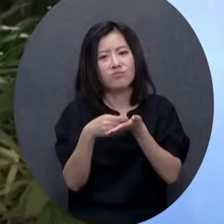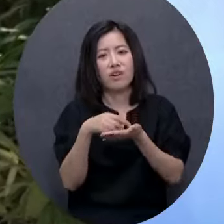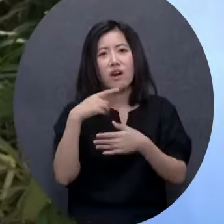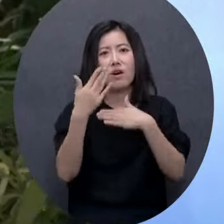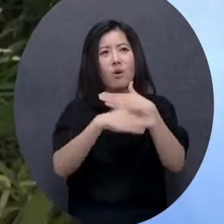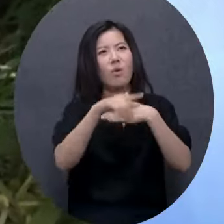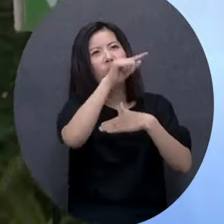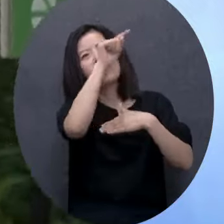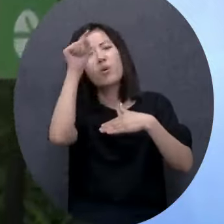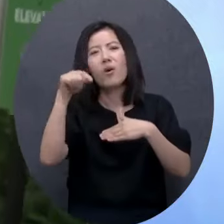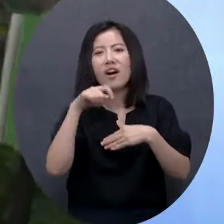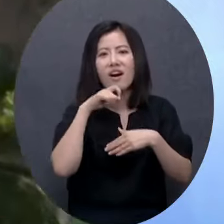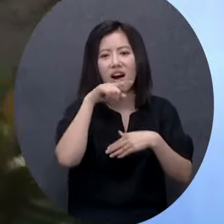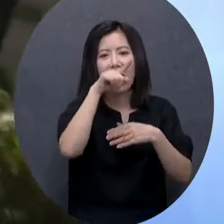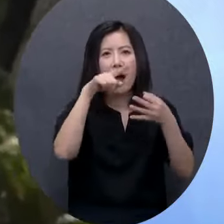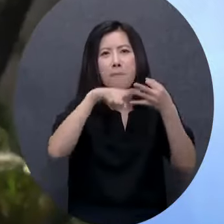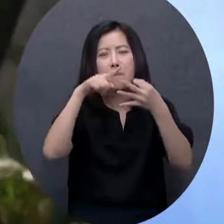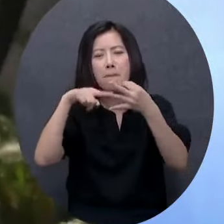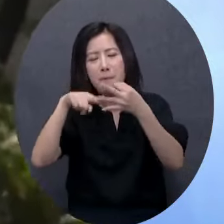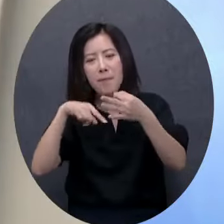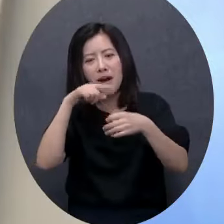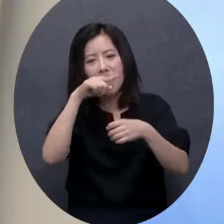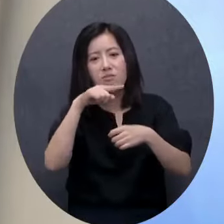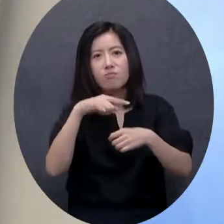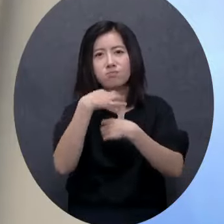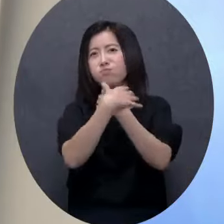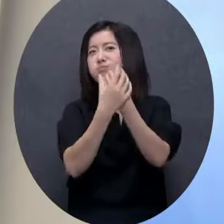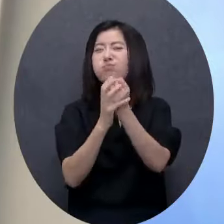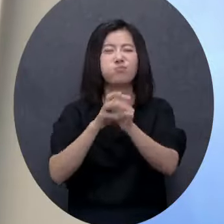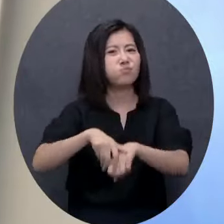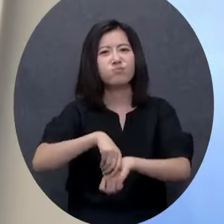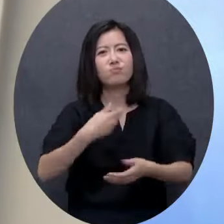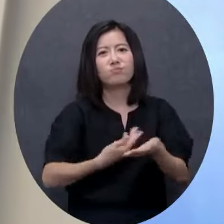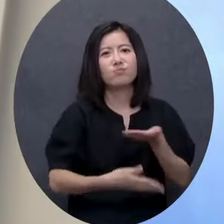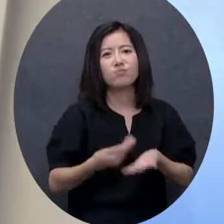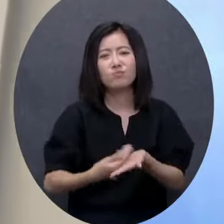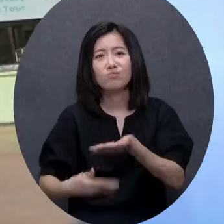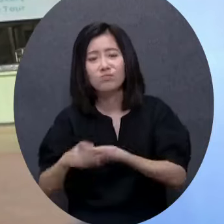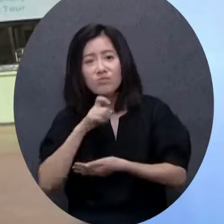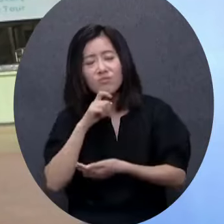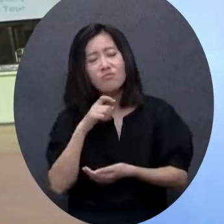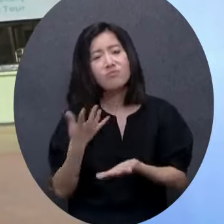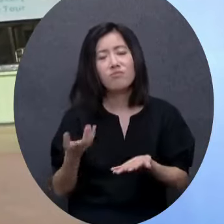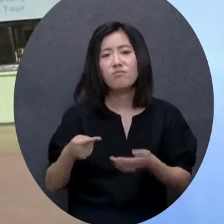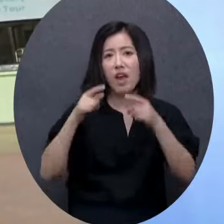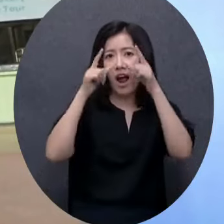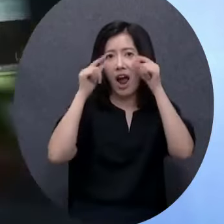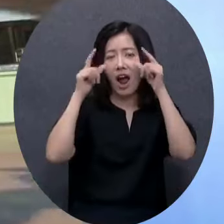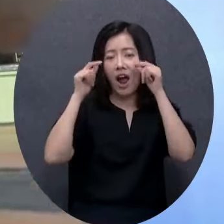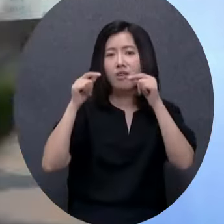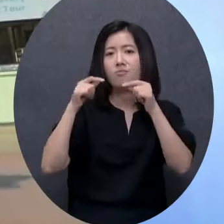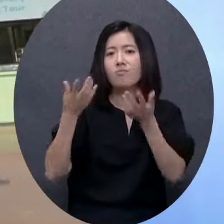看外國有一些品牌啦，買到全世界都是的，是不是又可以開一個熊